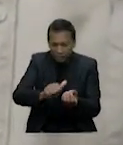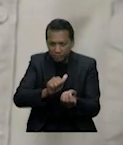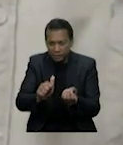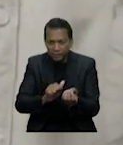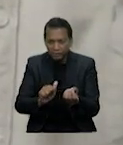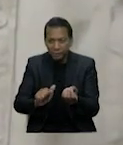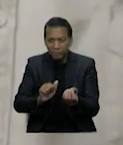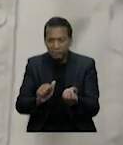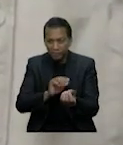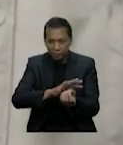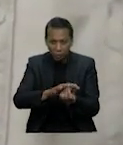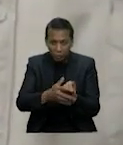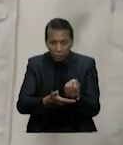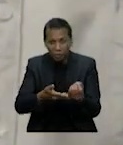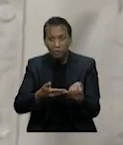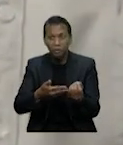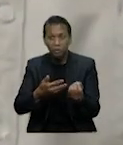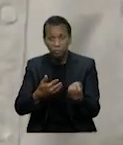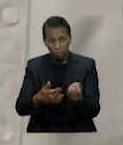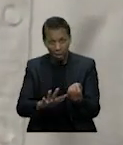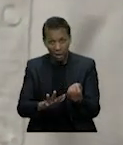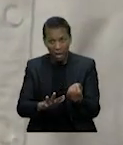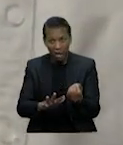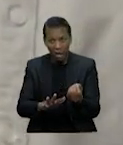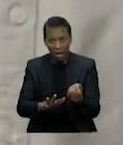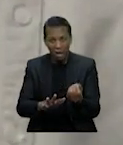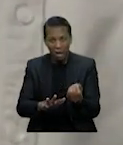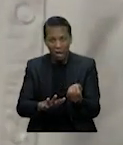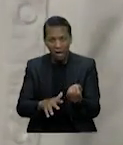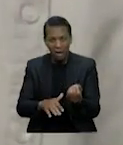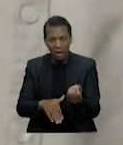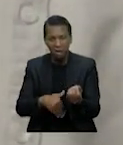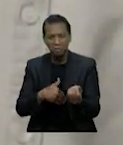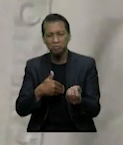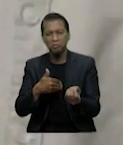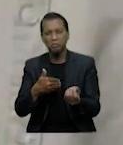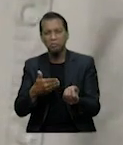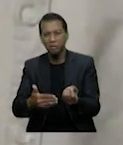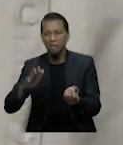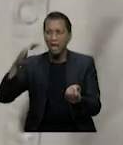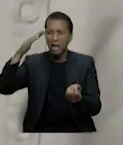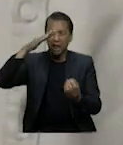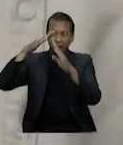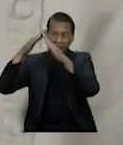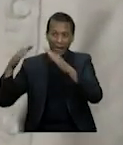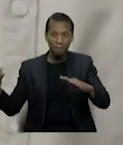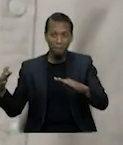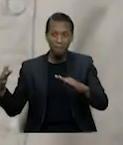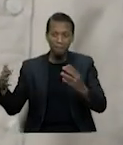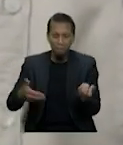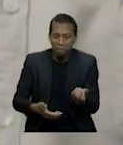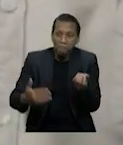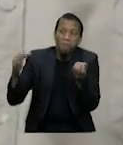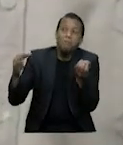korban, yaitu bayi tersebut. Kemudian yang bersangkutan membuang lewat loster ventilasi di WC tersebut